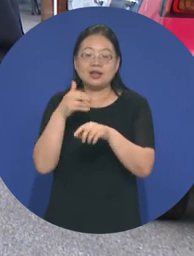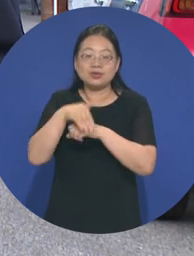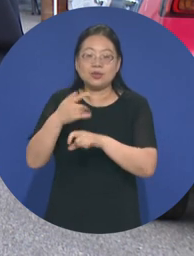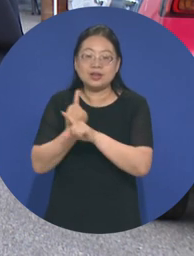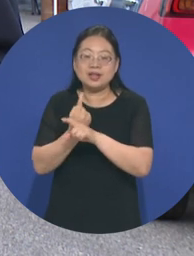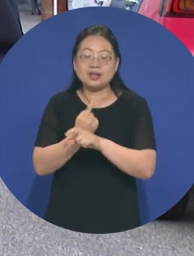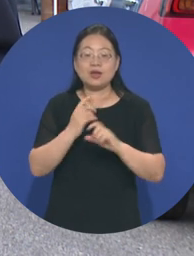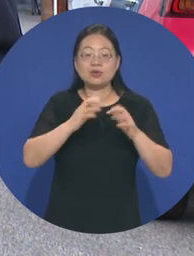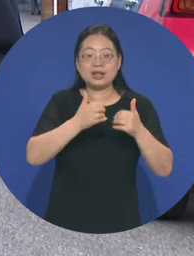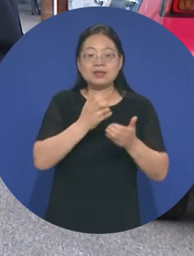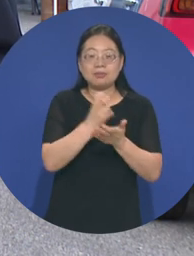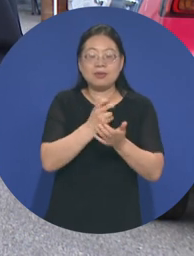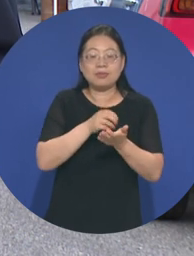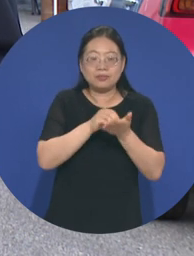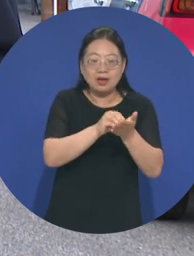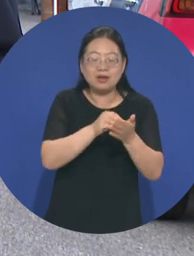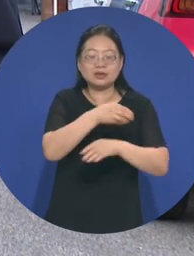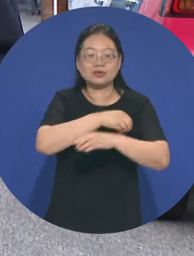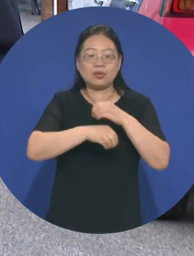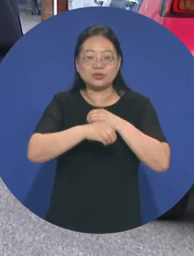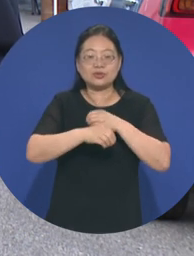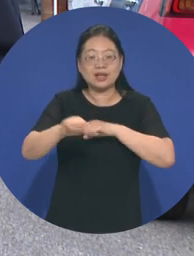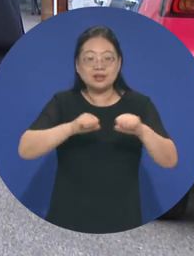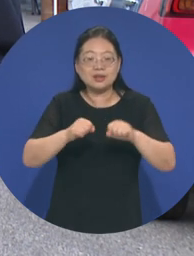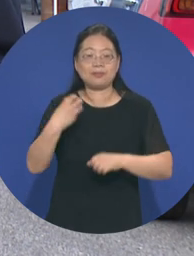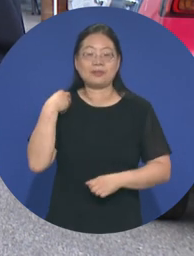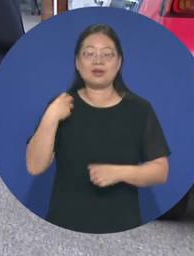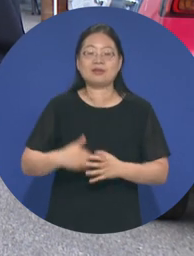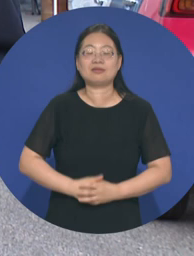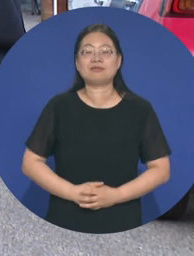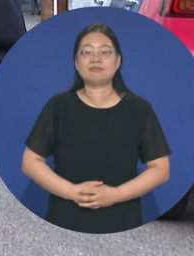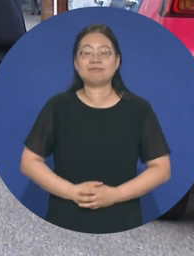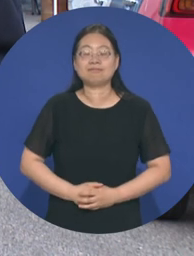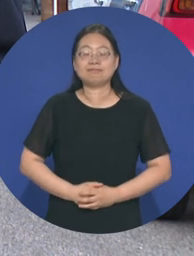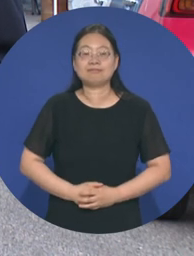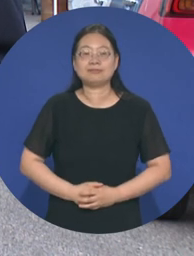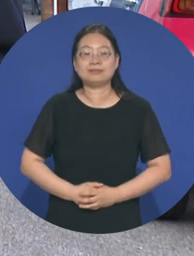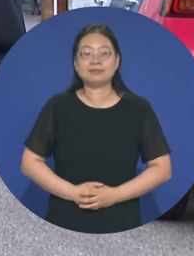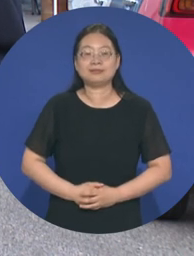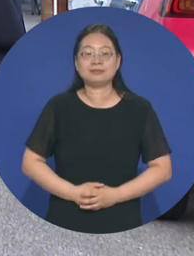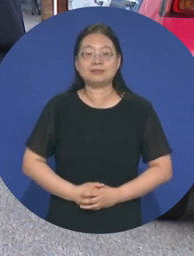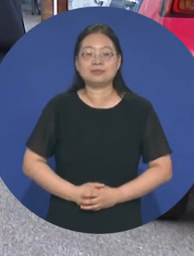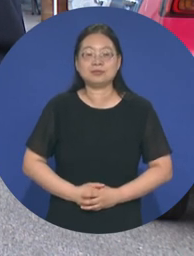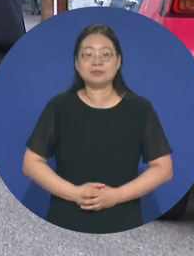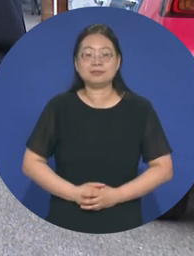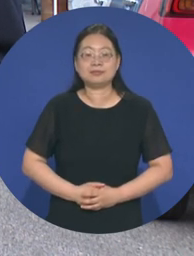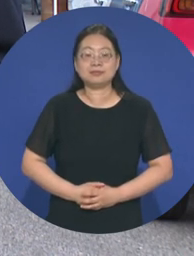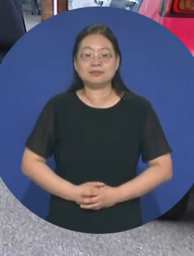국회에는 입법을 요청하는 등 적극 나서겠다고 밝혔습니다. GTV 뉴스 최창순입니다.